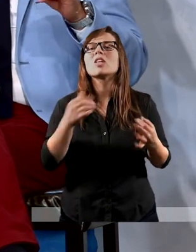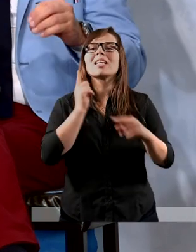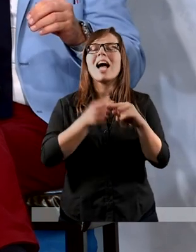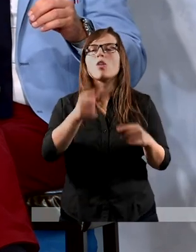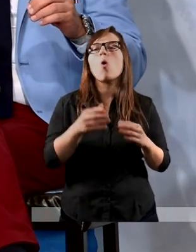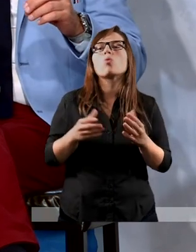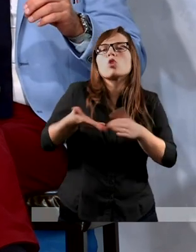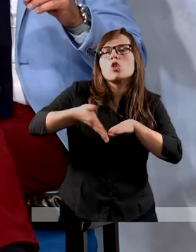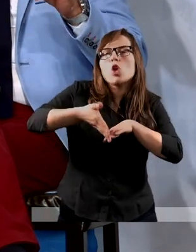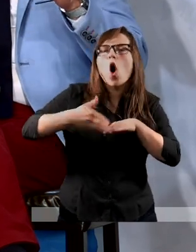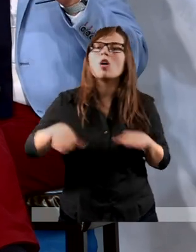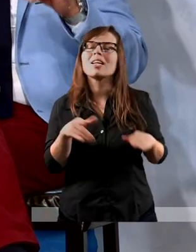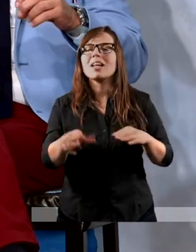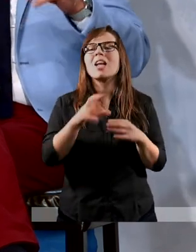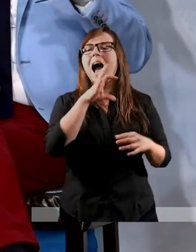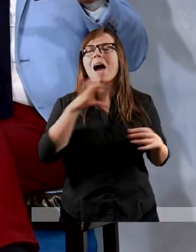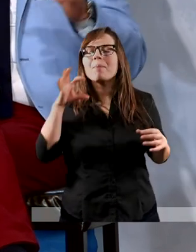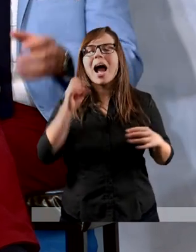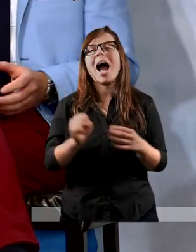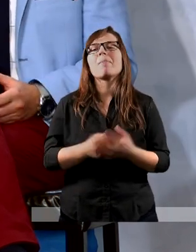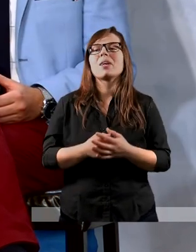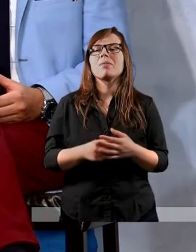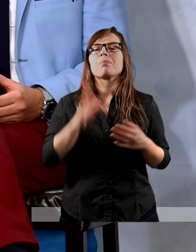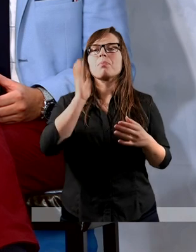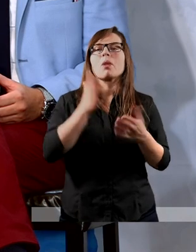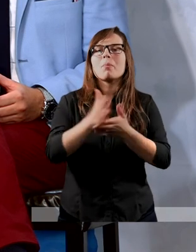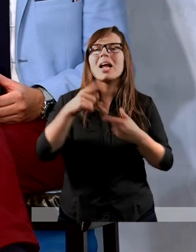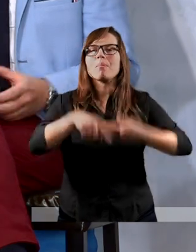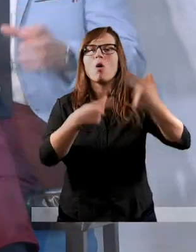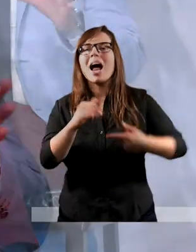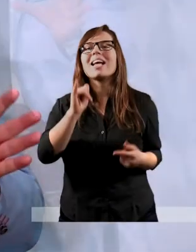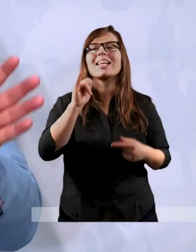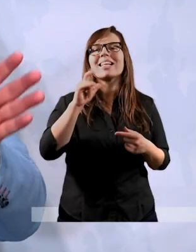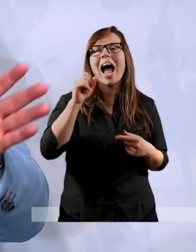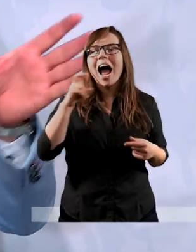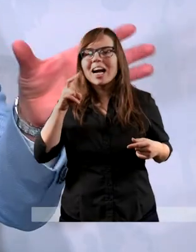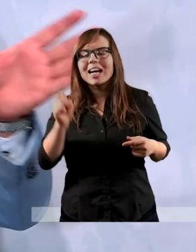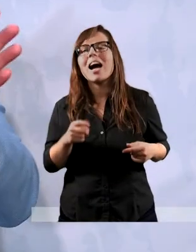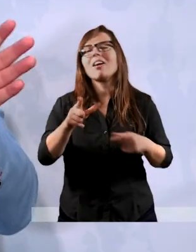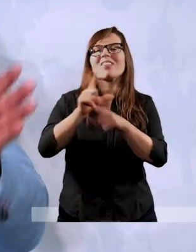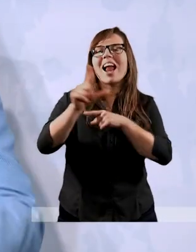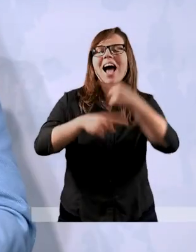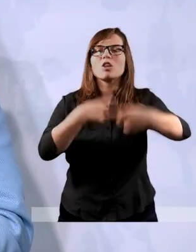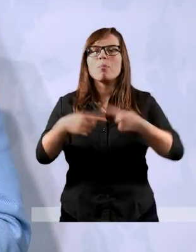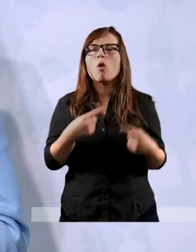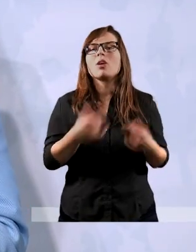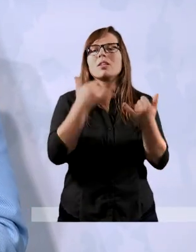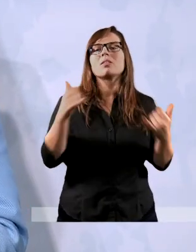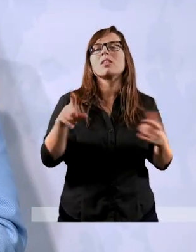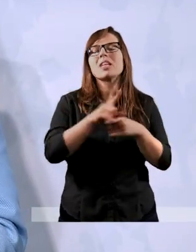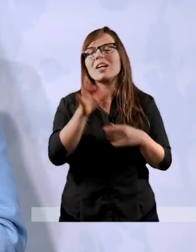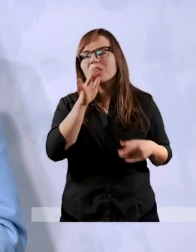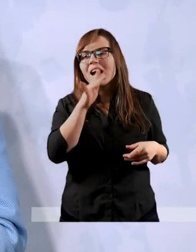stanowimy tą cząstkę, tak? Bo z Abrahama, później przez pokolenia Izaaka, Jakub i 12 pokoleń,